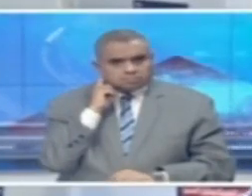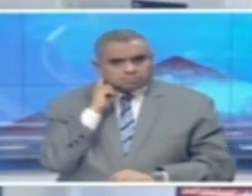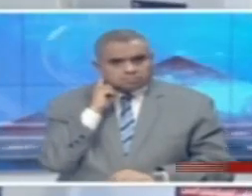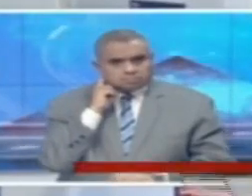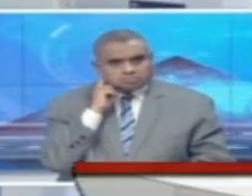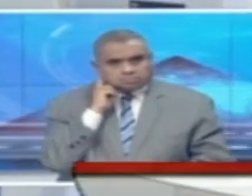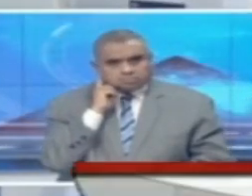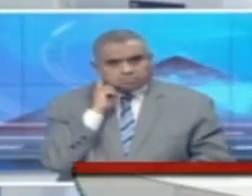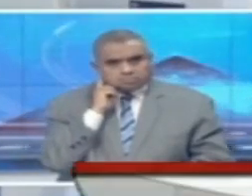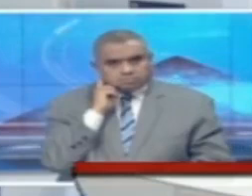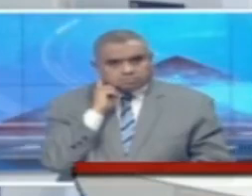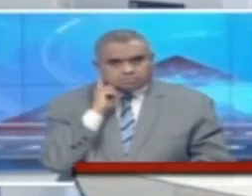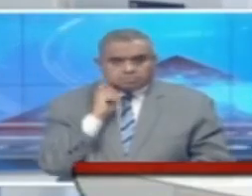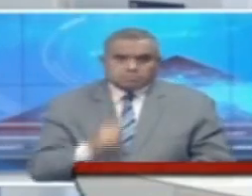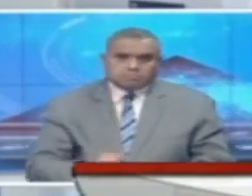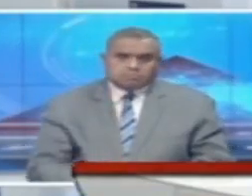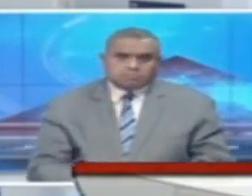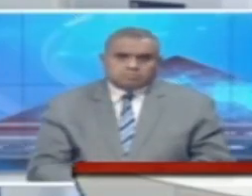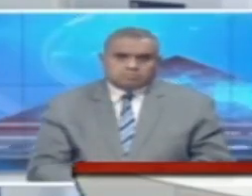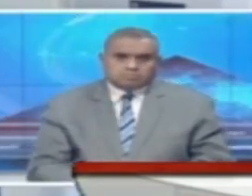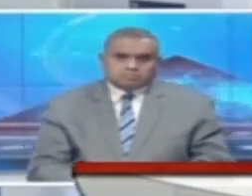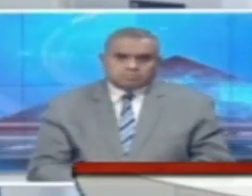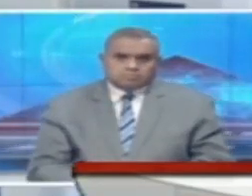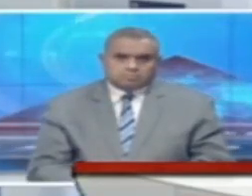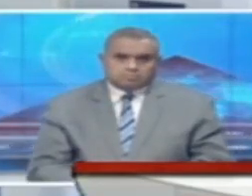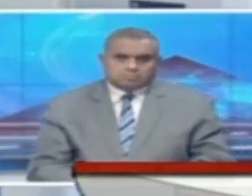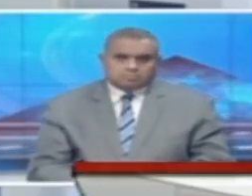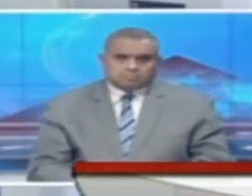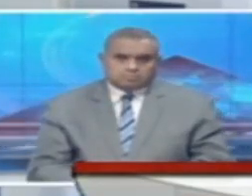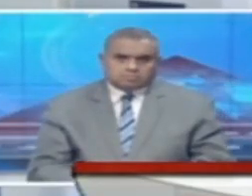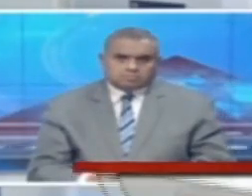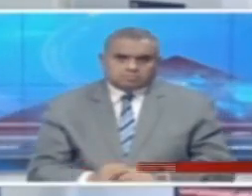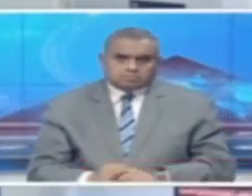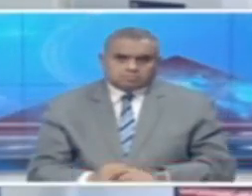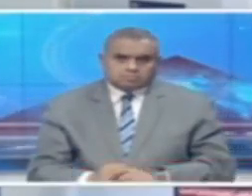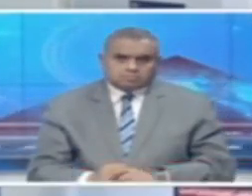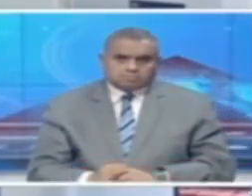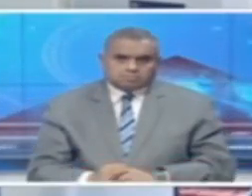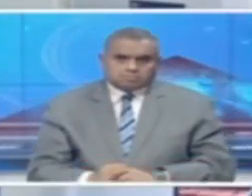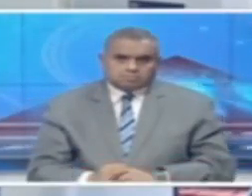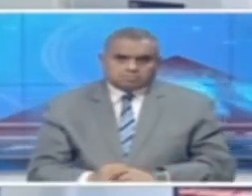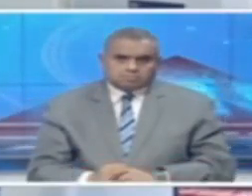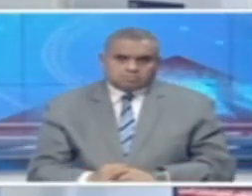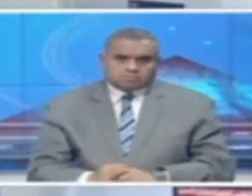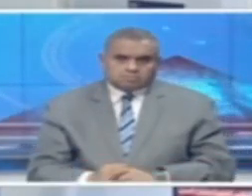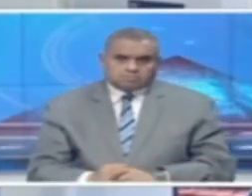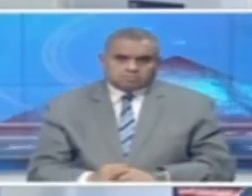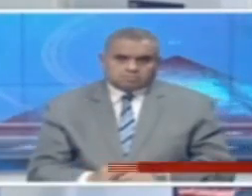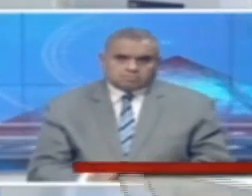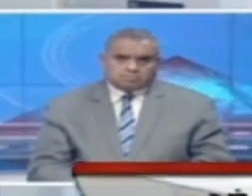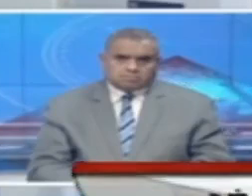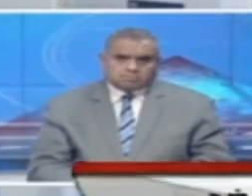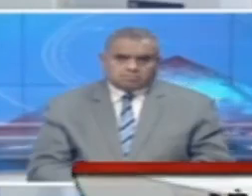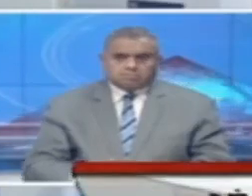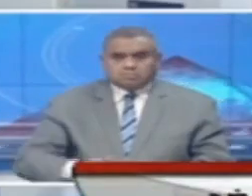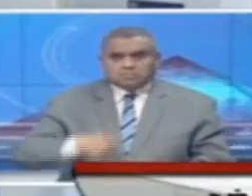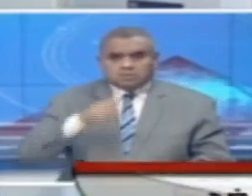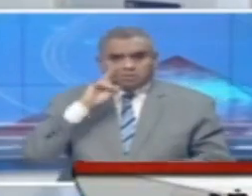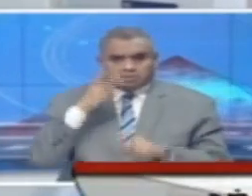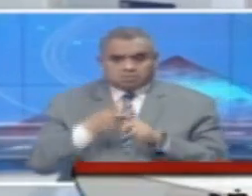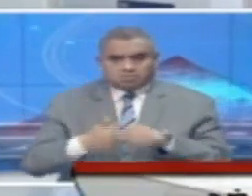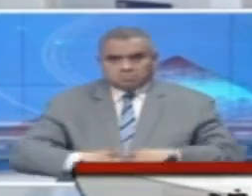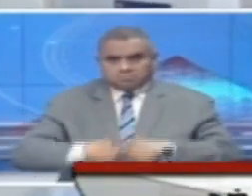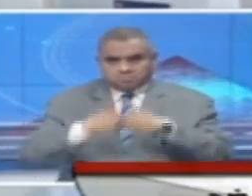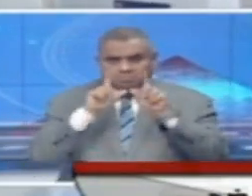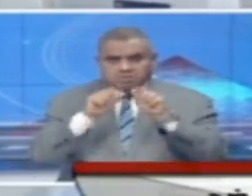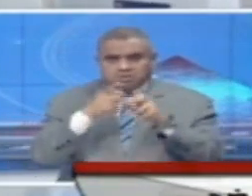دعني أهني الشعب المصري بالذكرى الثامنة لثورة يونيو. هذه الثورة التي شهدت طفرة نوعية في العديد